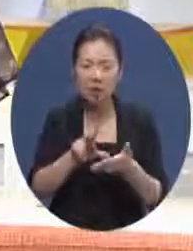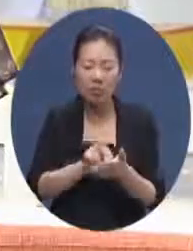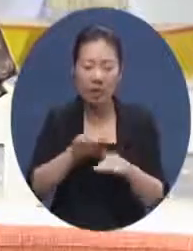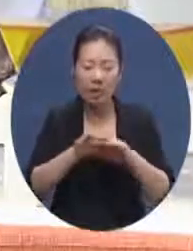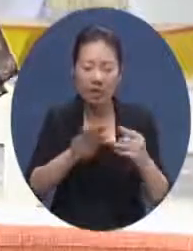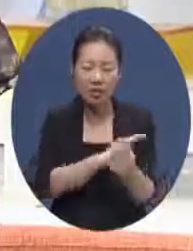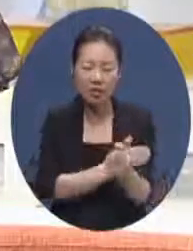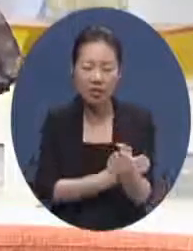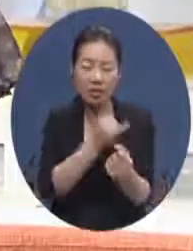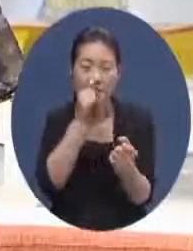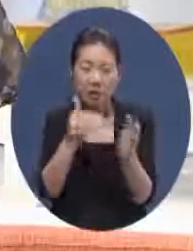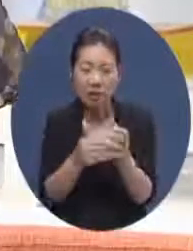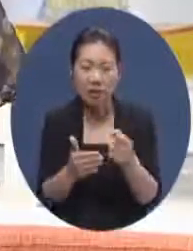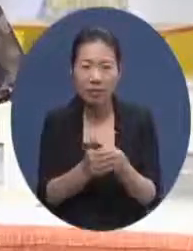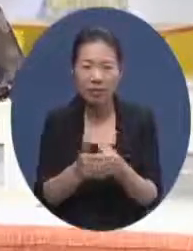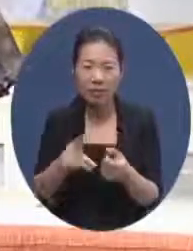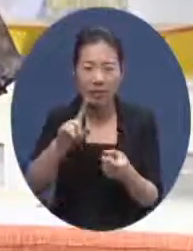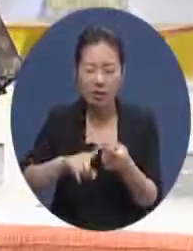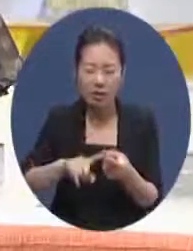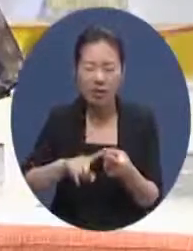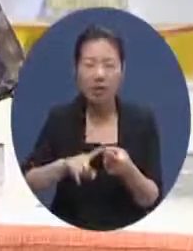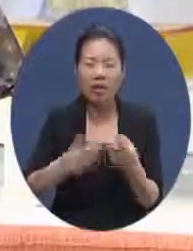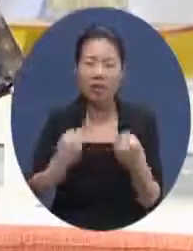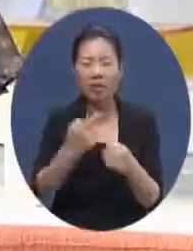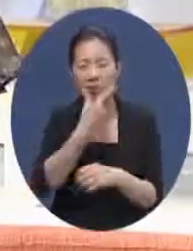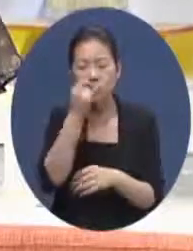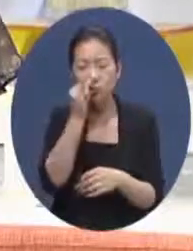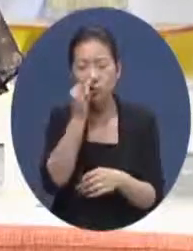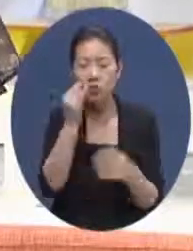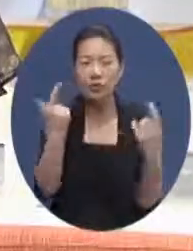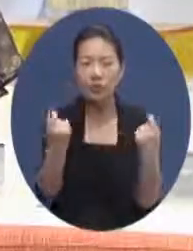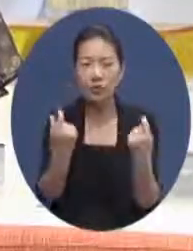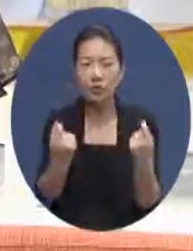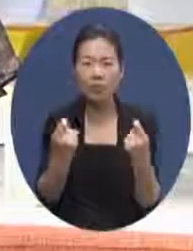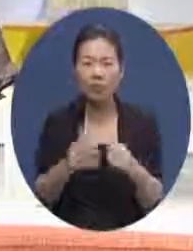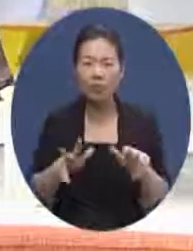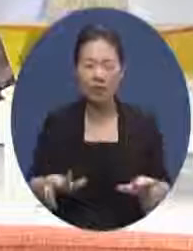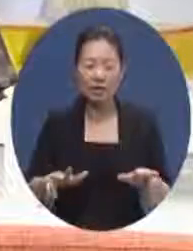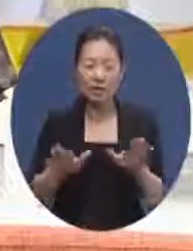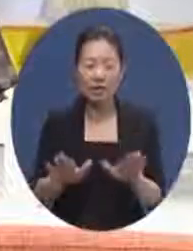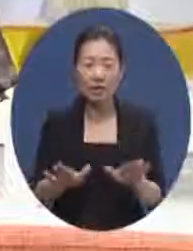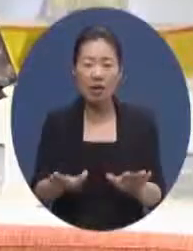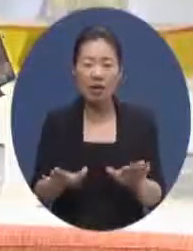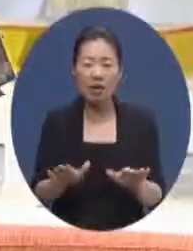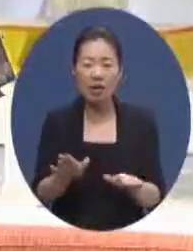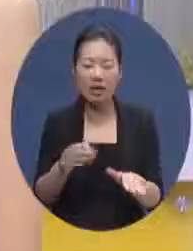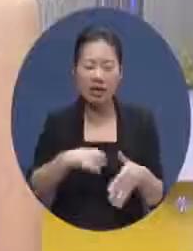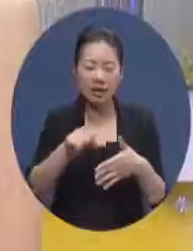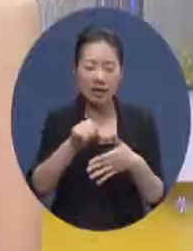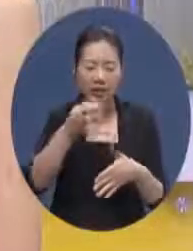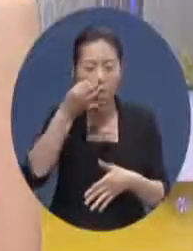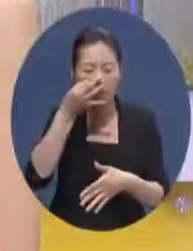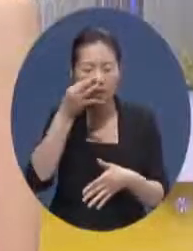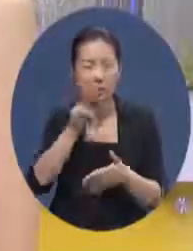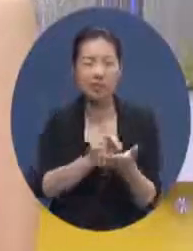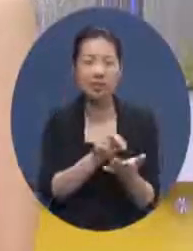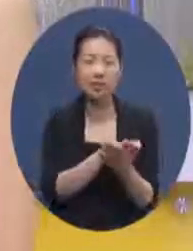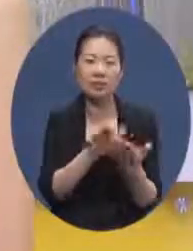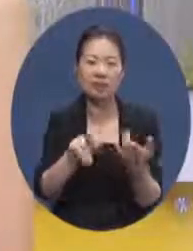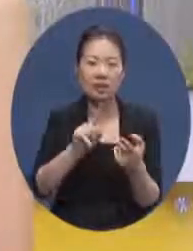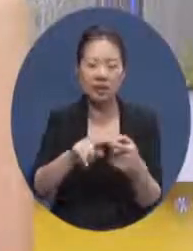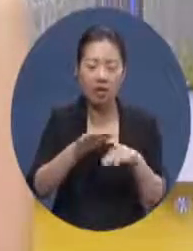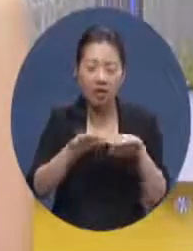해결력이 생기는 거예요. 근데 이제 요런 부분들이 많이 부족했던 것들이 지금 현재 이제 민재가 보이는 문제인데,